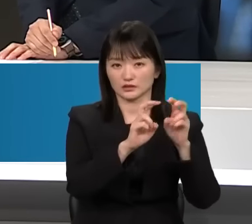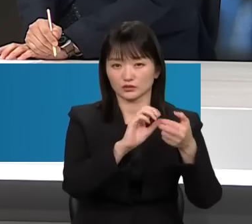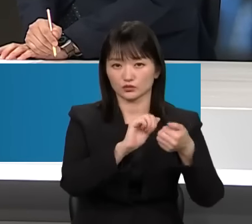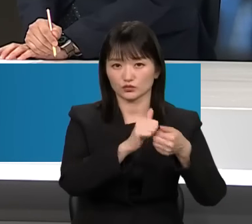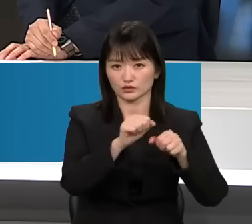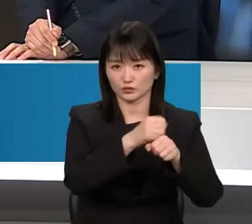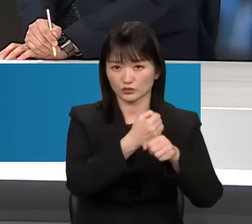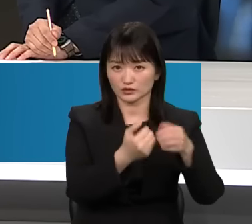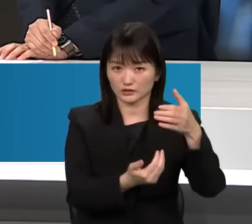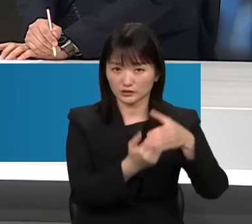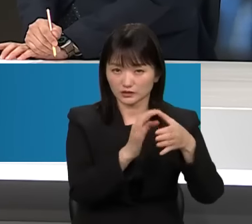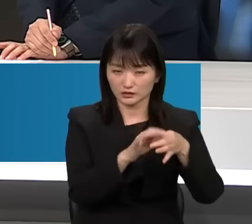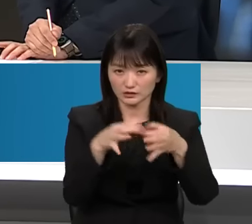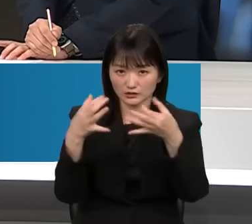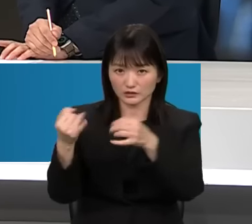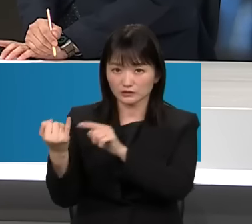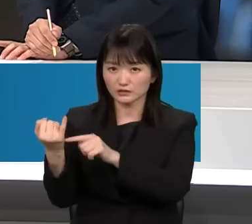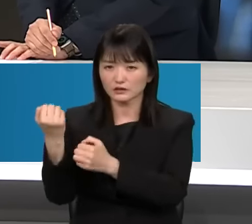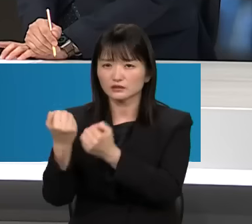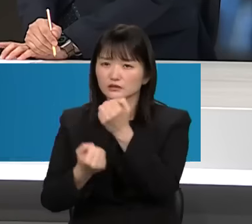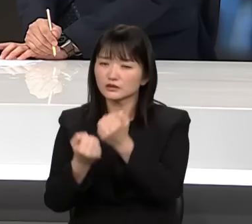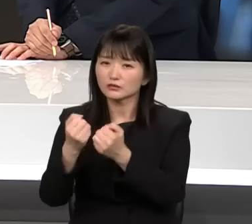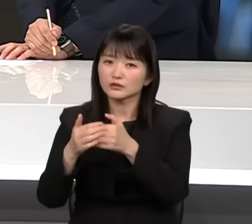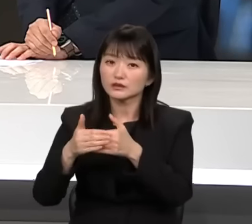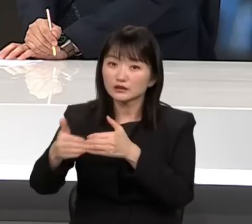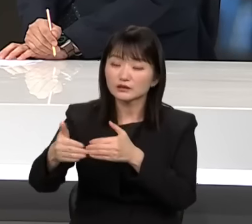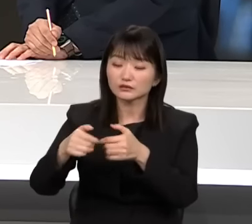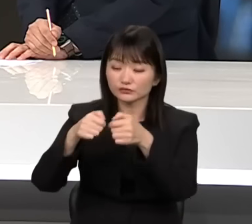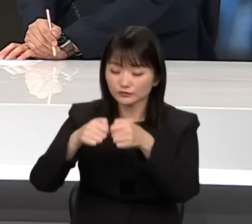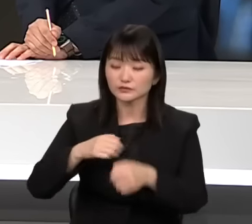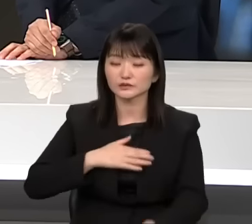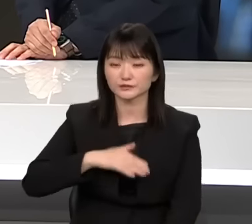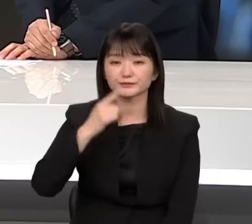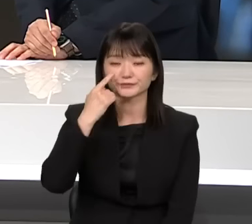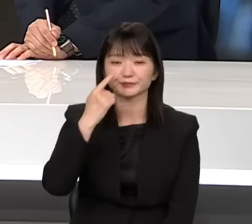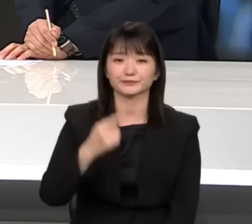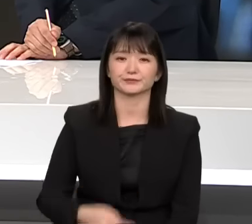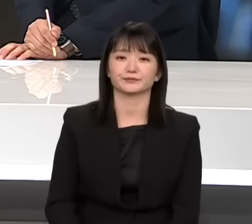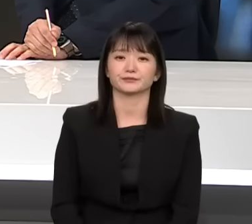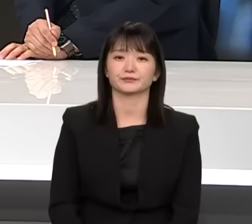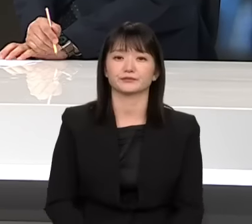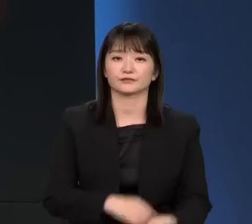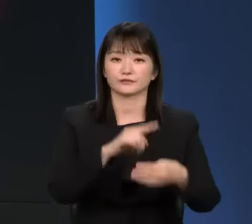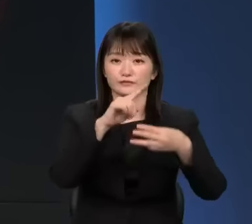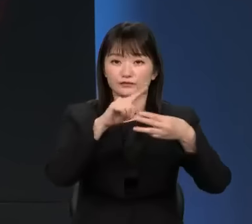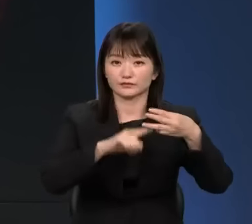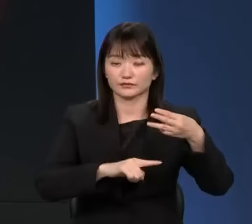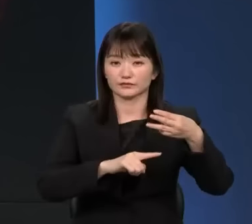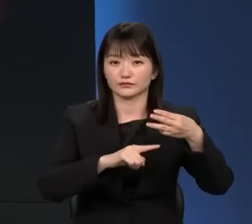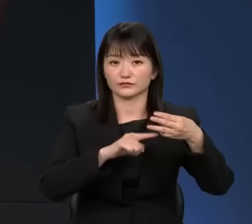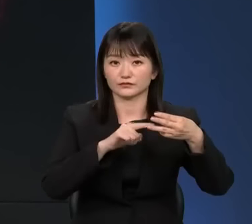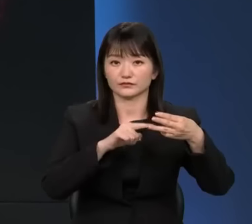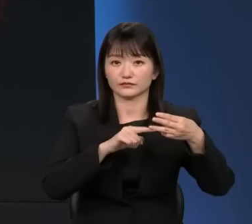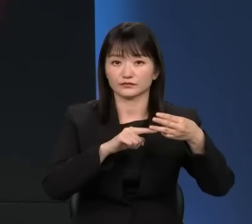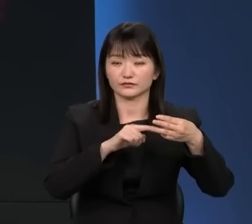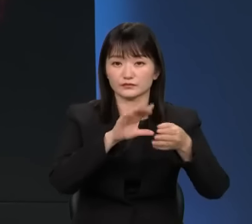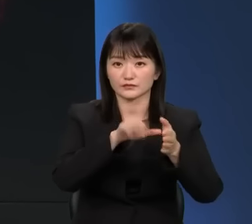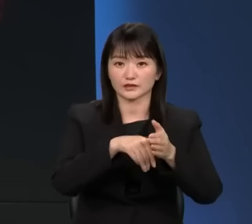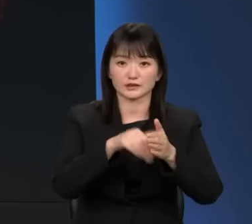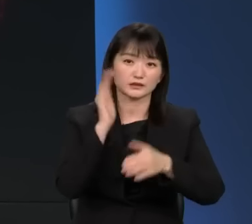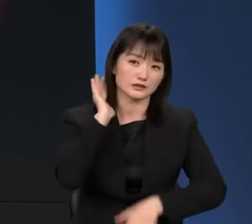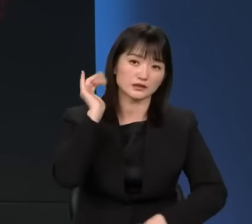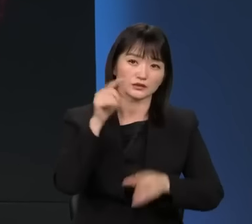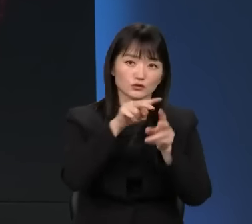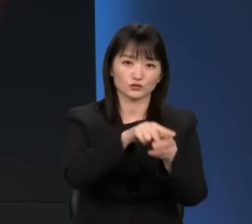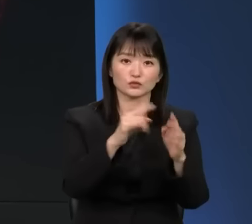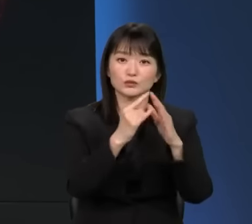조작 사건에 대한 김건희 여사 쪽 해명부터 자세하게 한번 짚어보죠 예 윤성열 당시 대선후보 캠프는 2021년